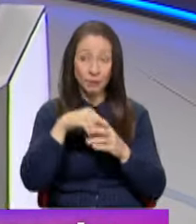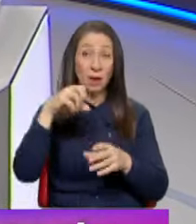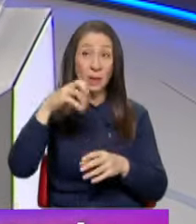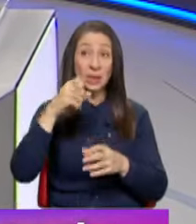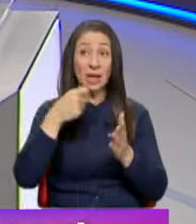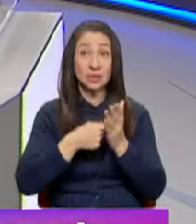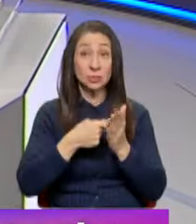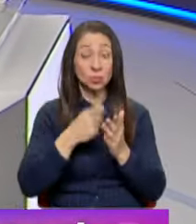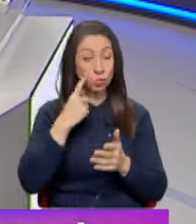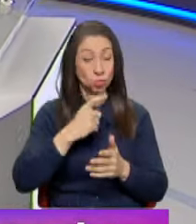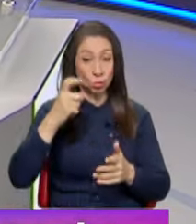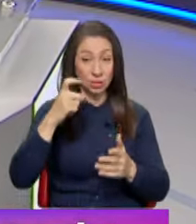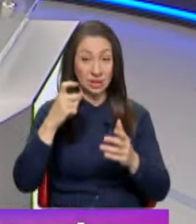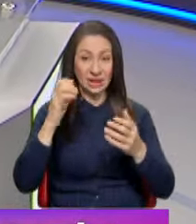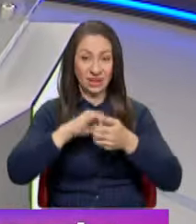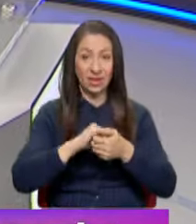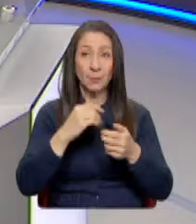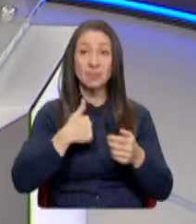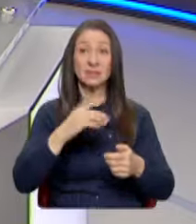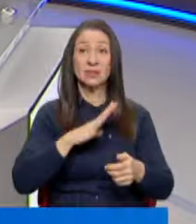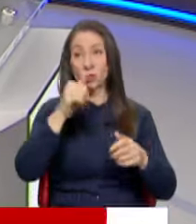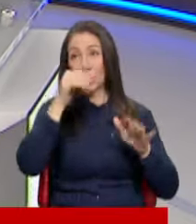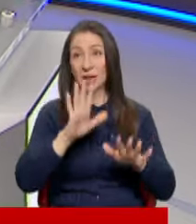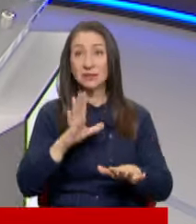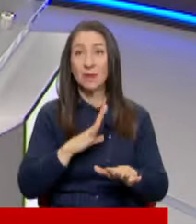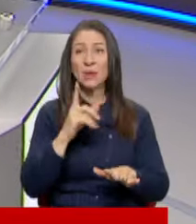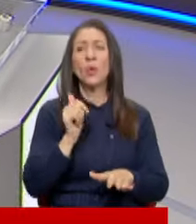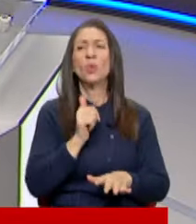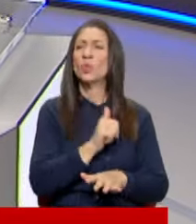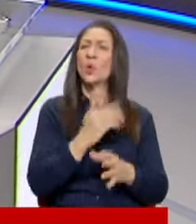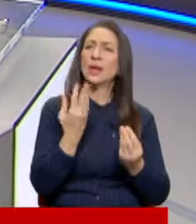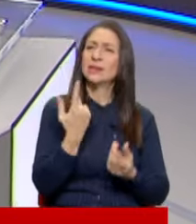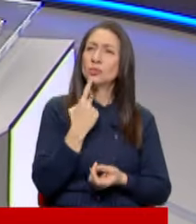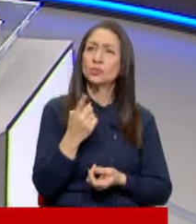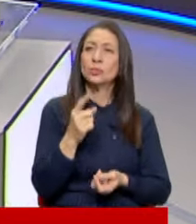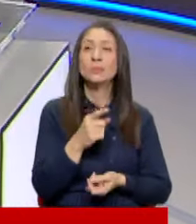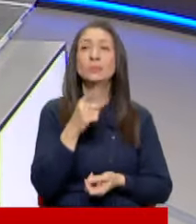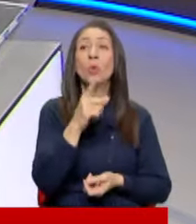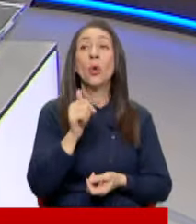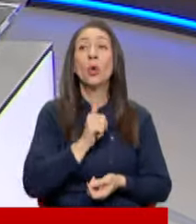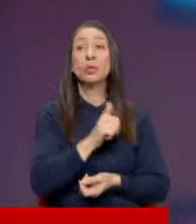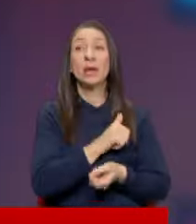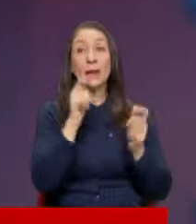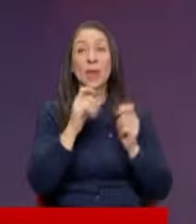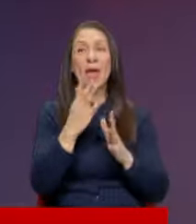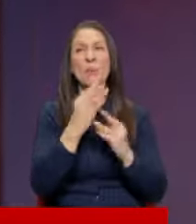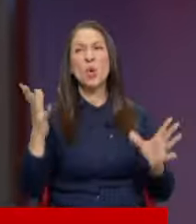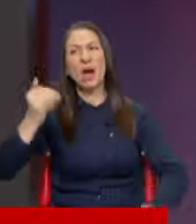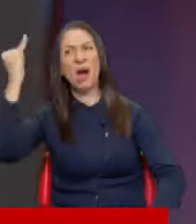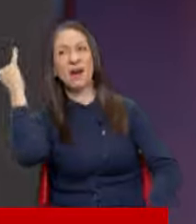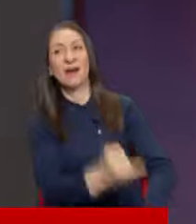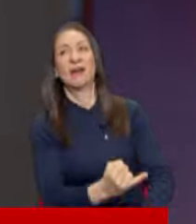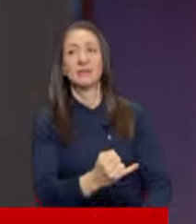Parti adına Cumhur ittifakı adına biz varsak doğalgaz var bir Ordulu olarak ne dersiniz bu söze bu orduluya yapılan en büyük